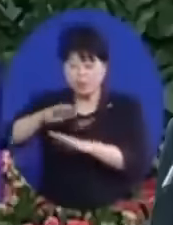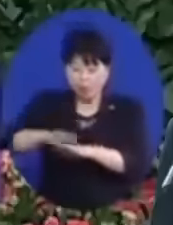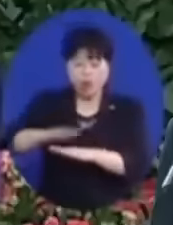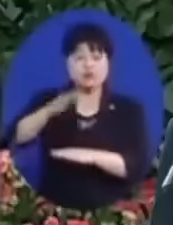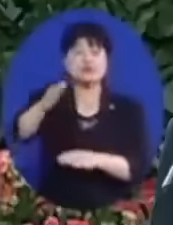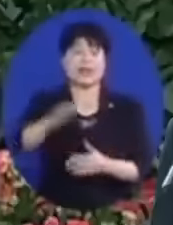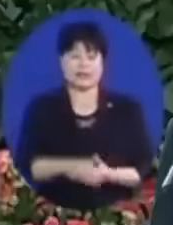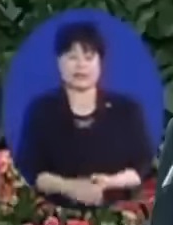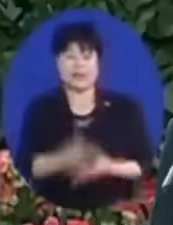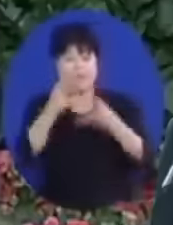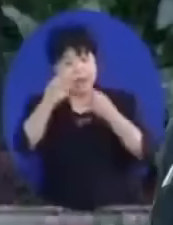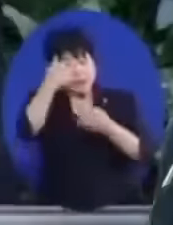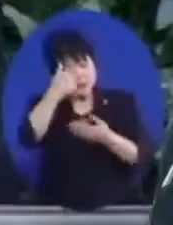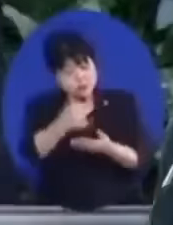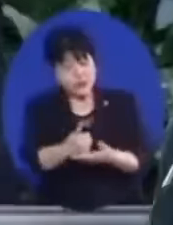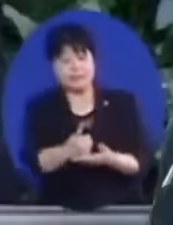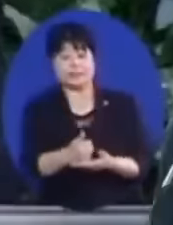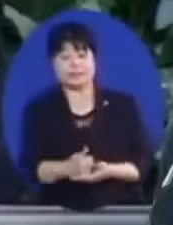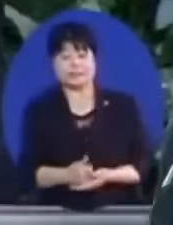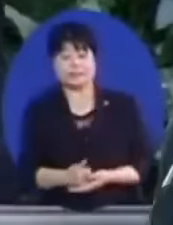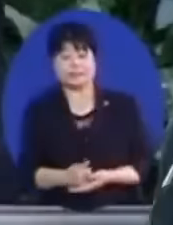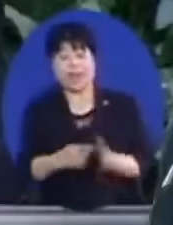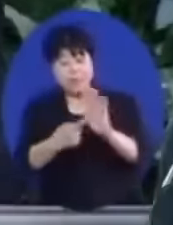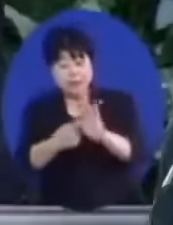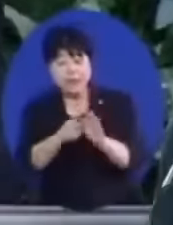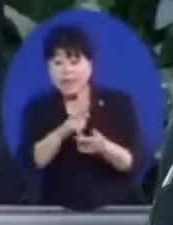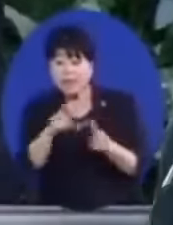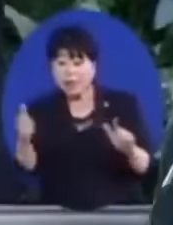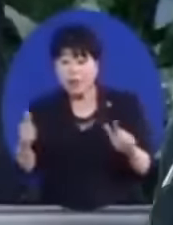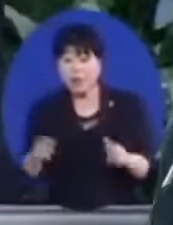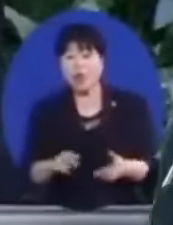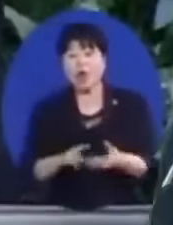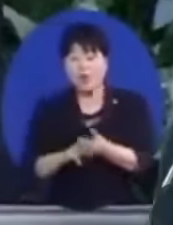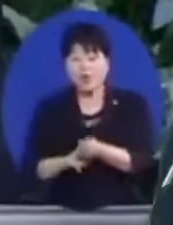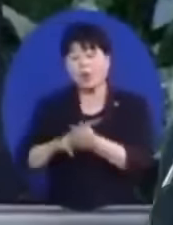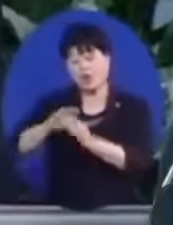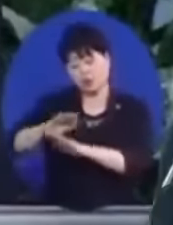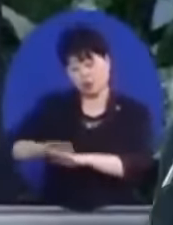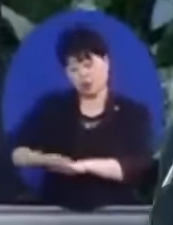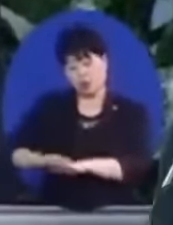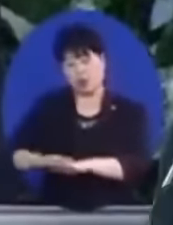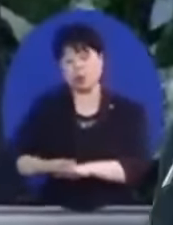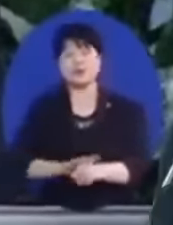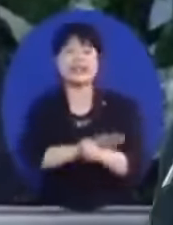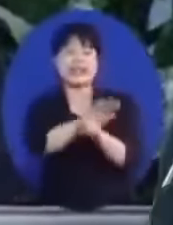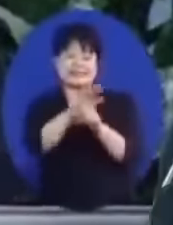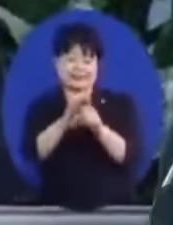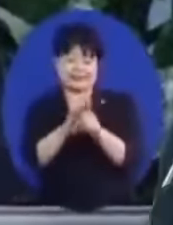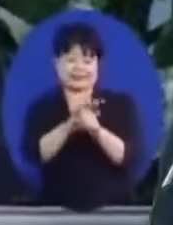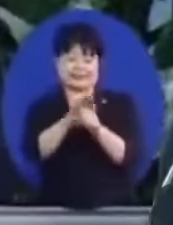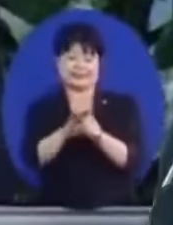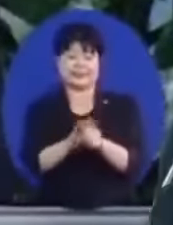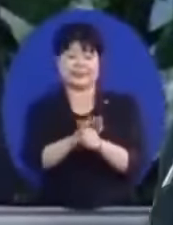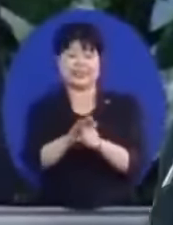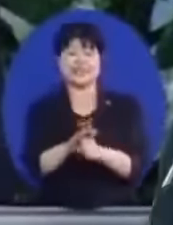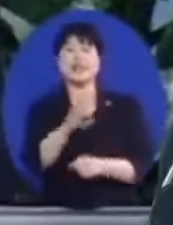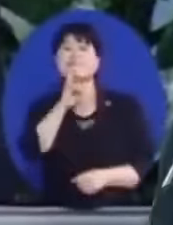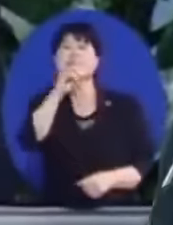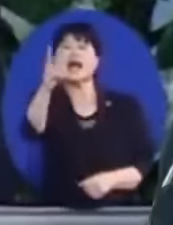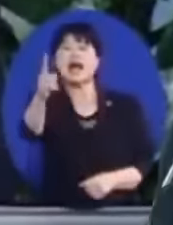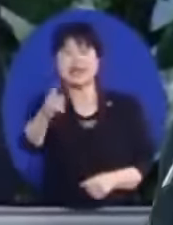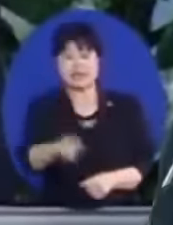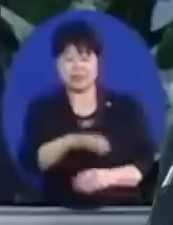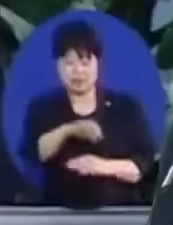것입니다. 허다한 죄를 밝히는 것이 아니라 덮어주는 것입니다. 그것이 사랑인 것입니다. 사랑한다고 하면서